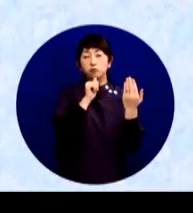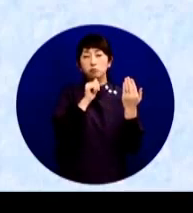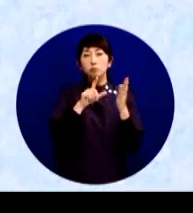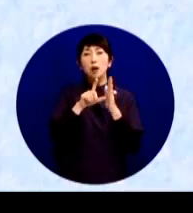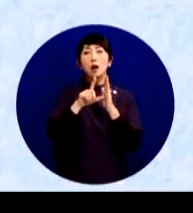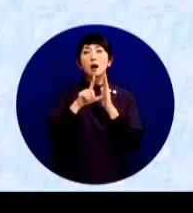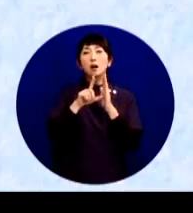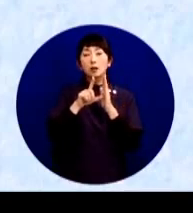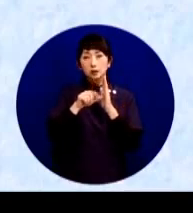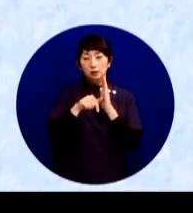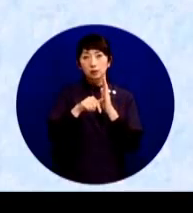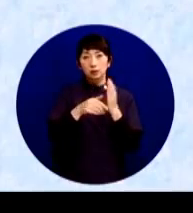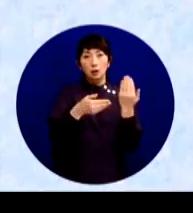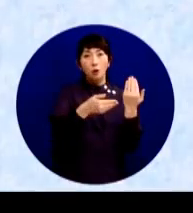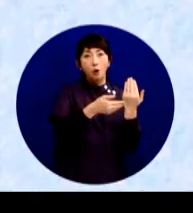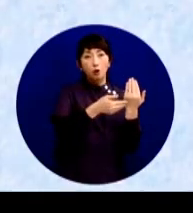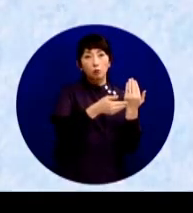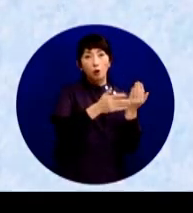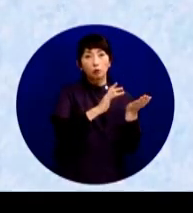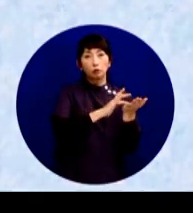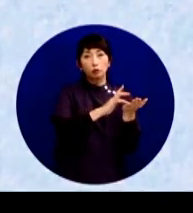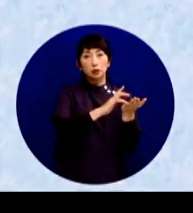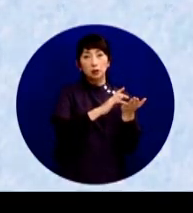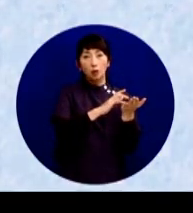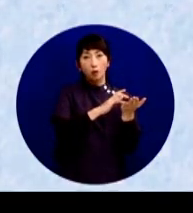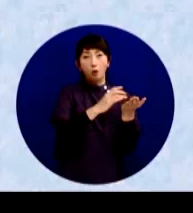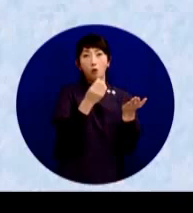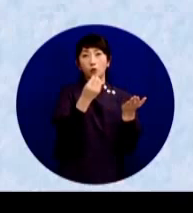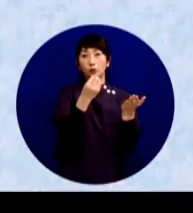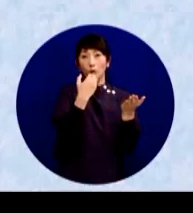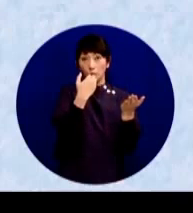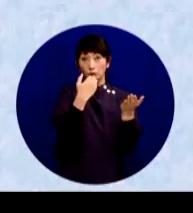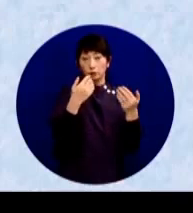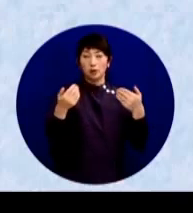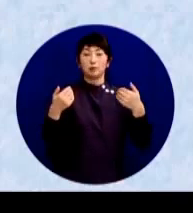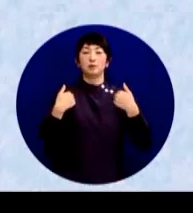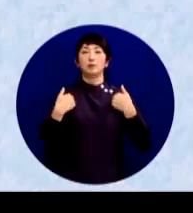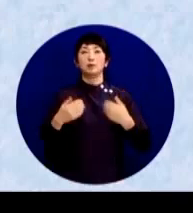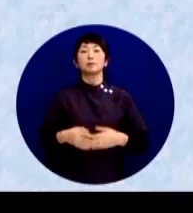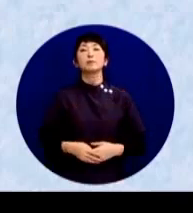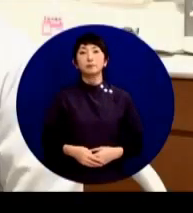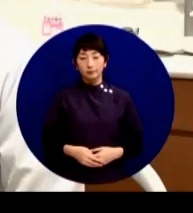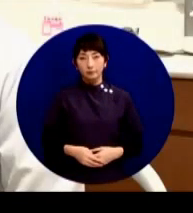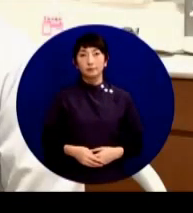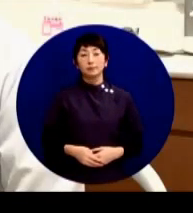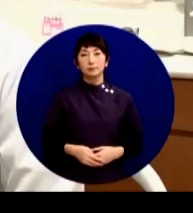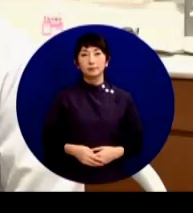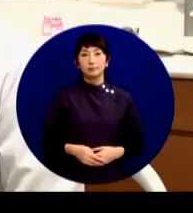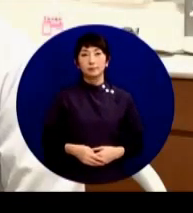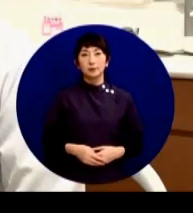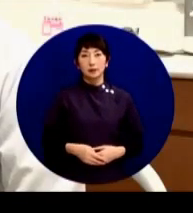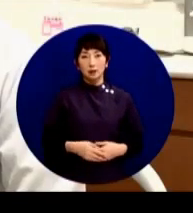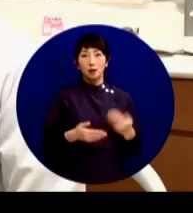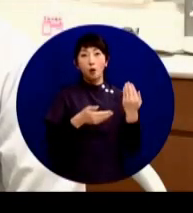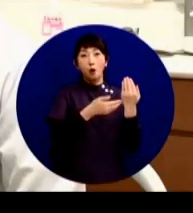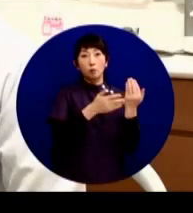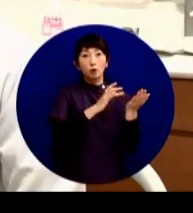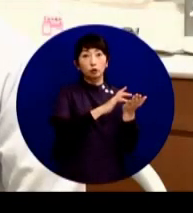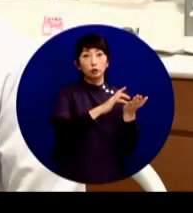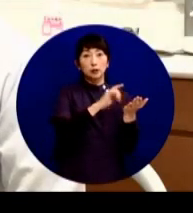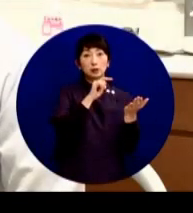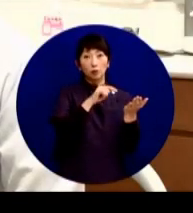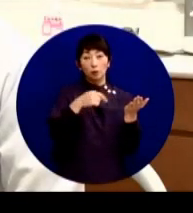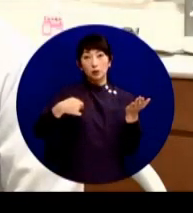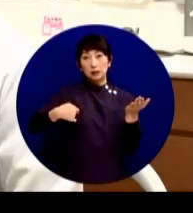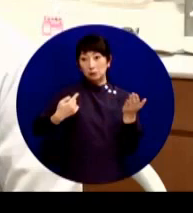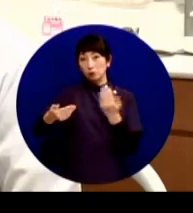下するようなことがあれば甲状腺ホルモンを内服するということになります。不足している甲状腺ホルモンの補